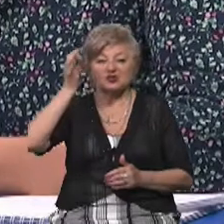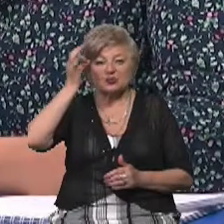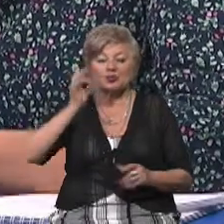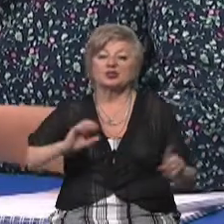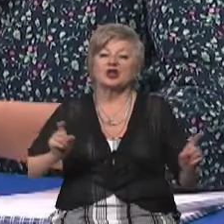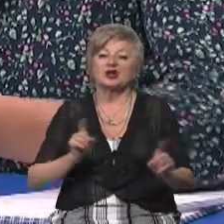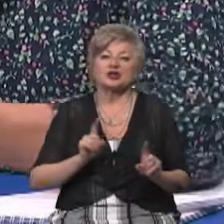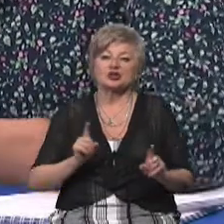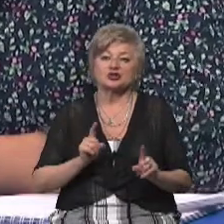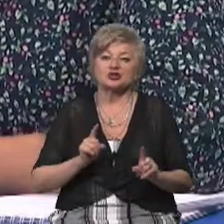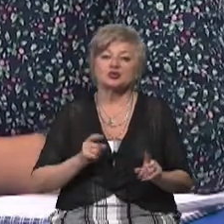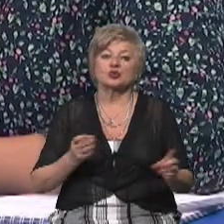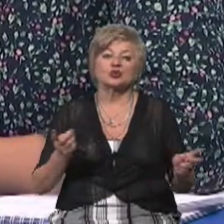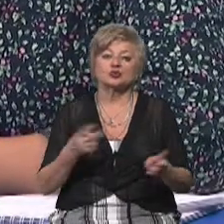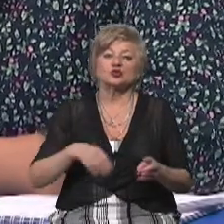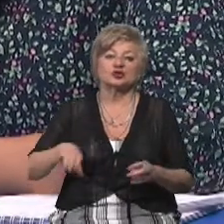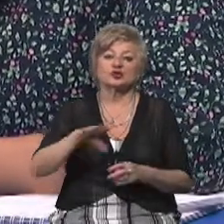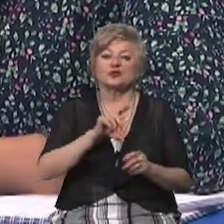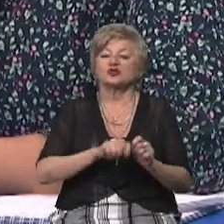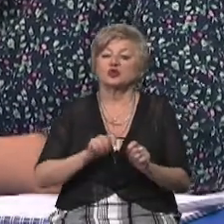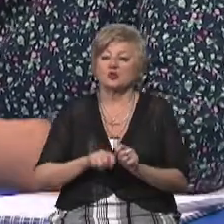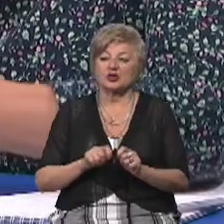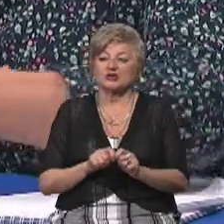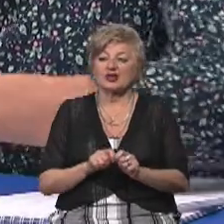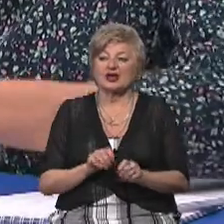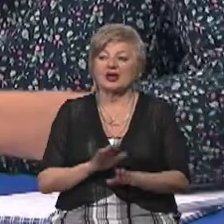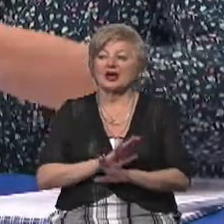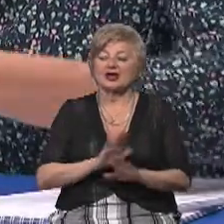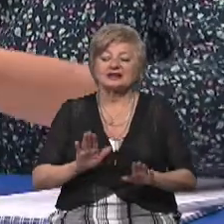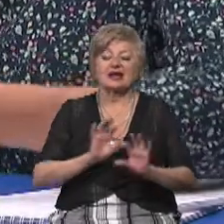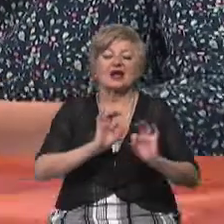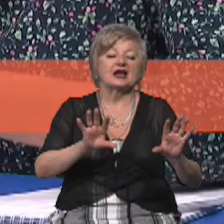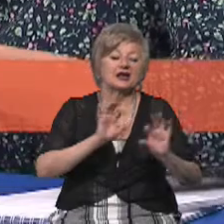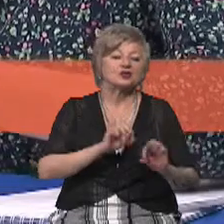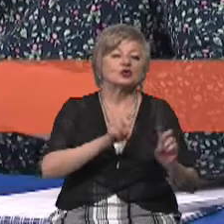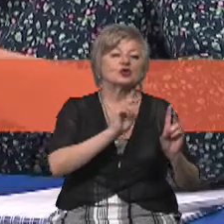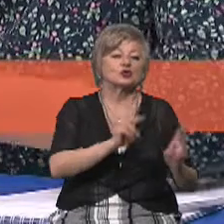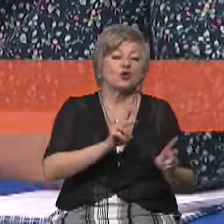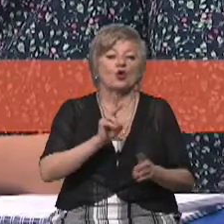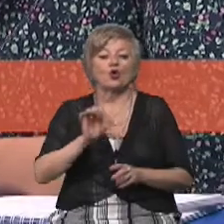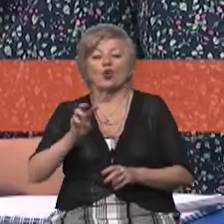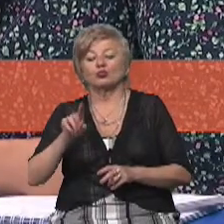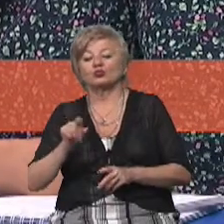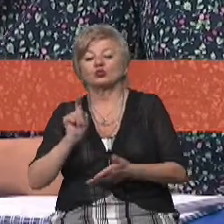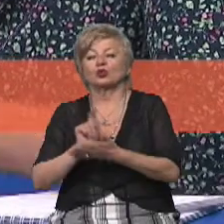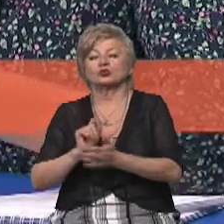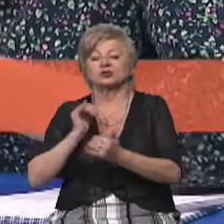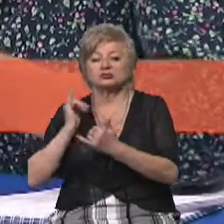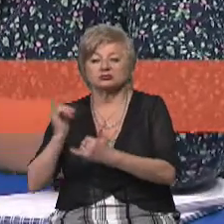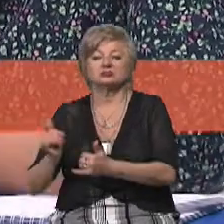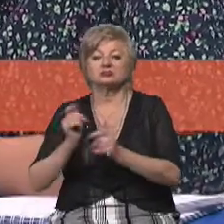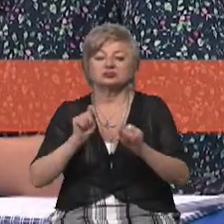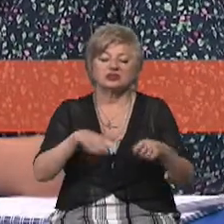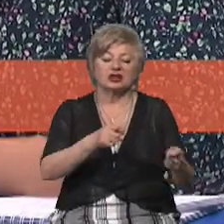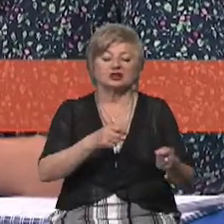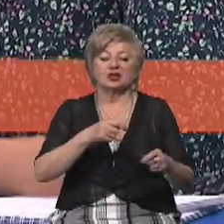що тут треба солідаризувати зусилля, а не розповідати, хто кому що винний, і